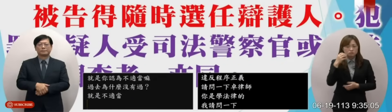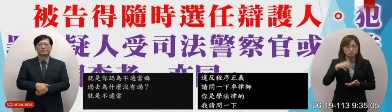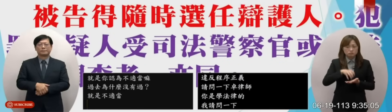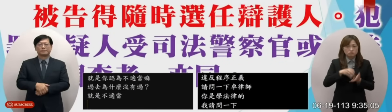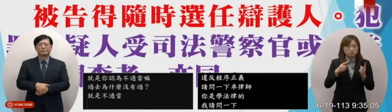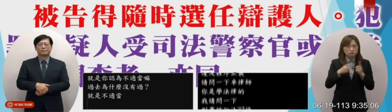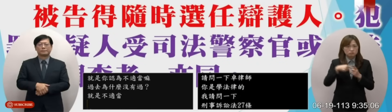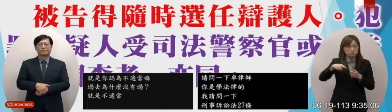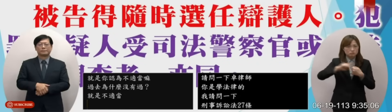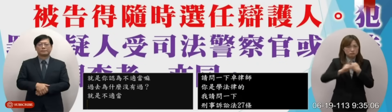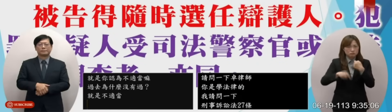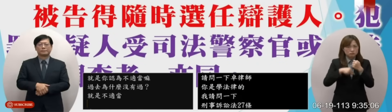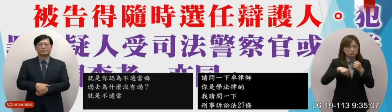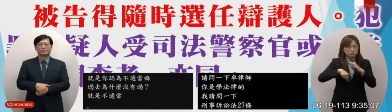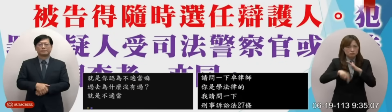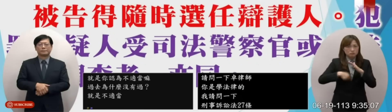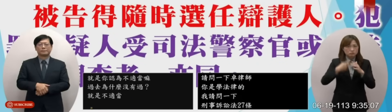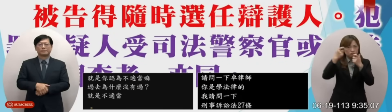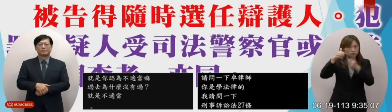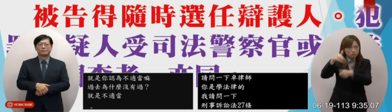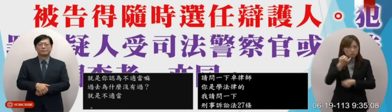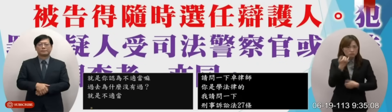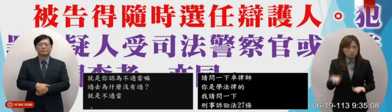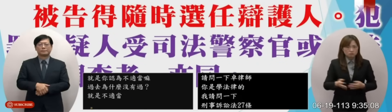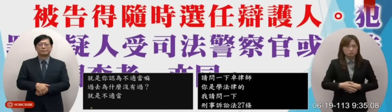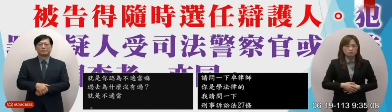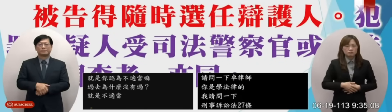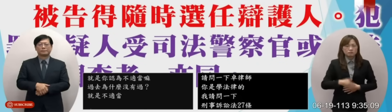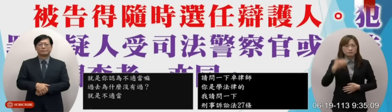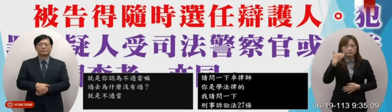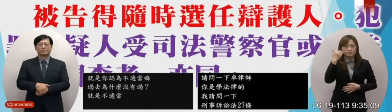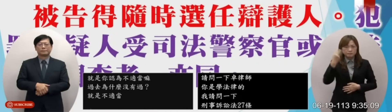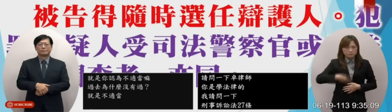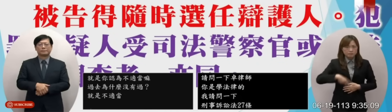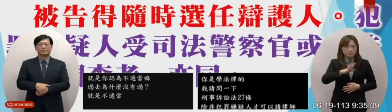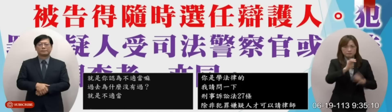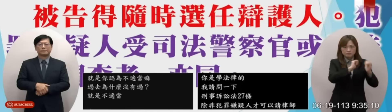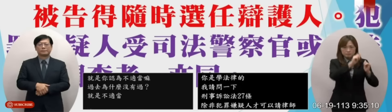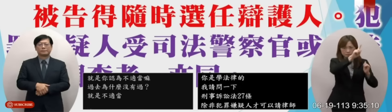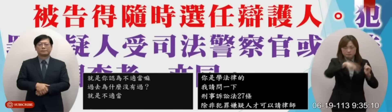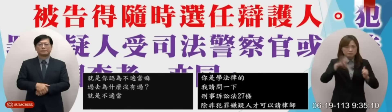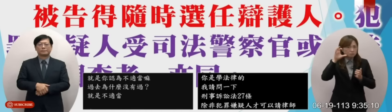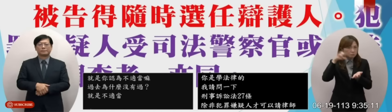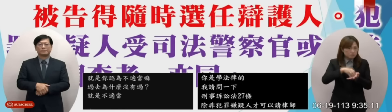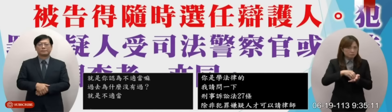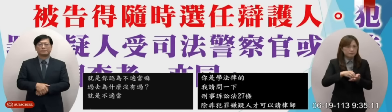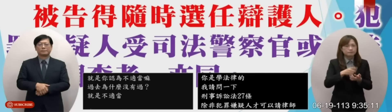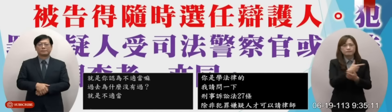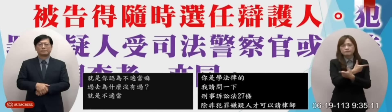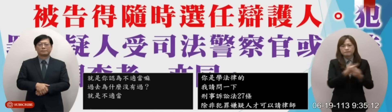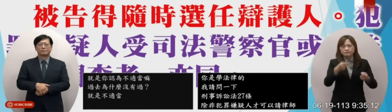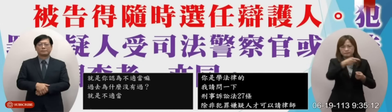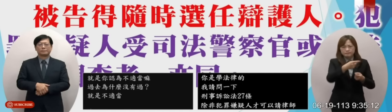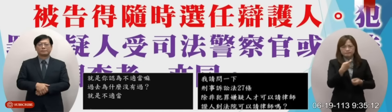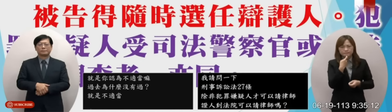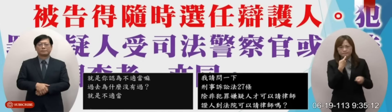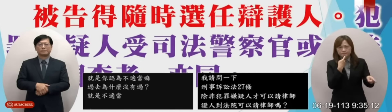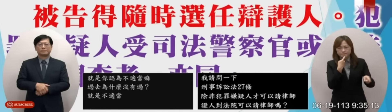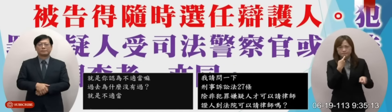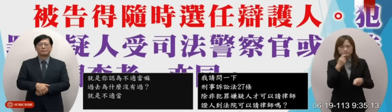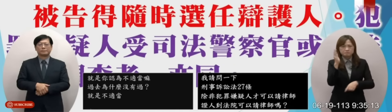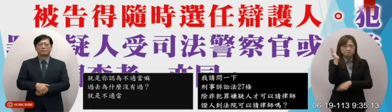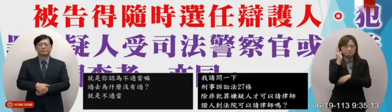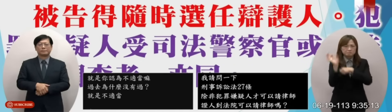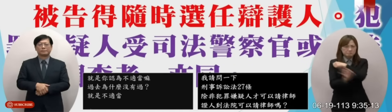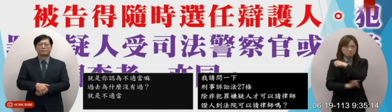师吗？而且来这里立法院听证的民众，都是有涉及跟政府相关有